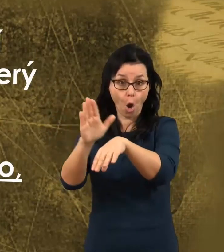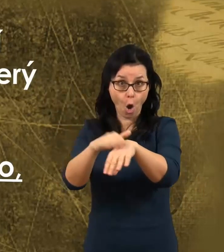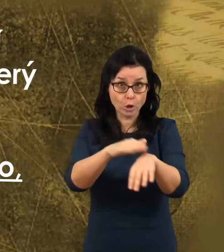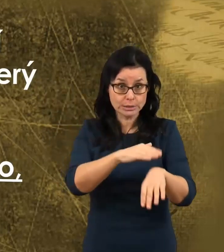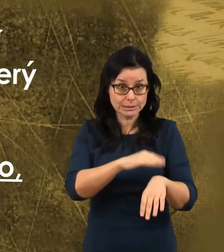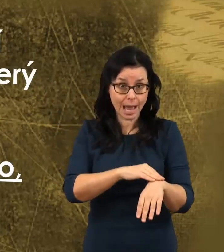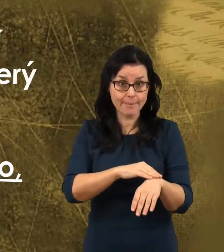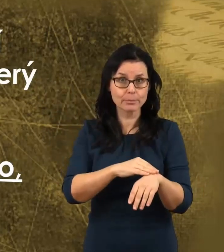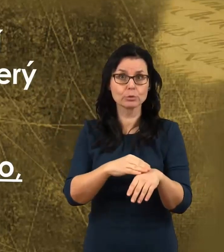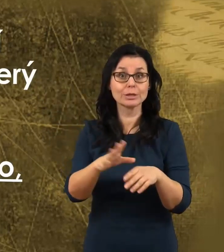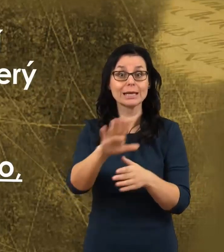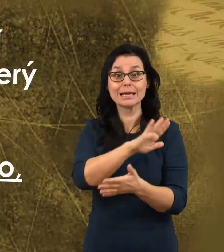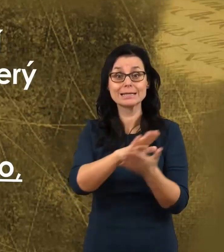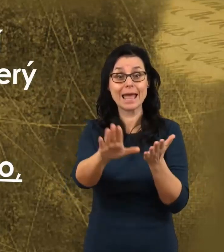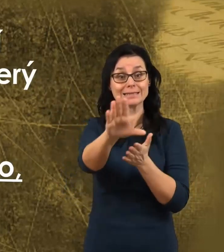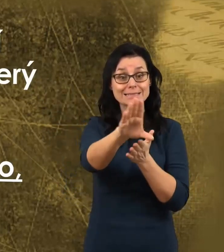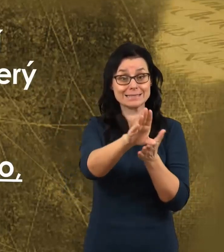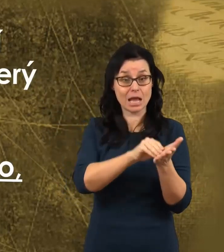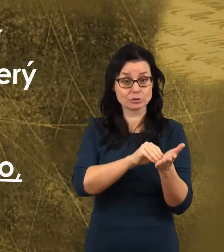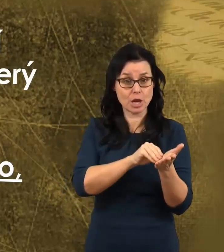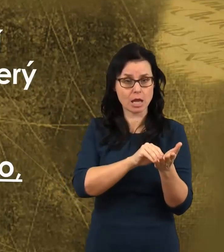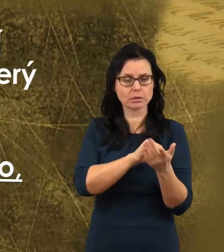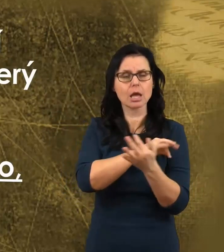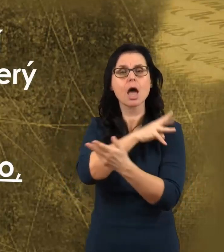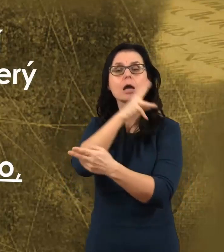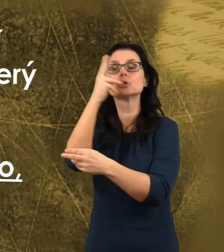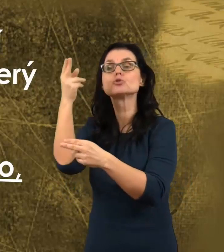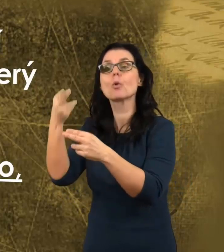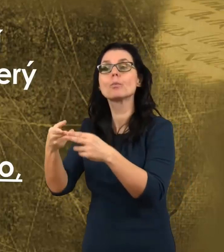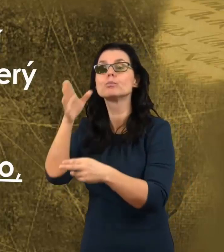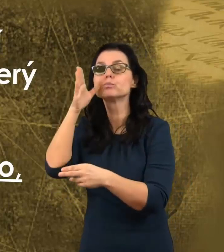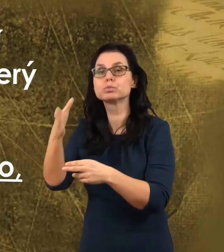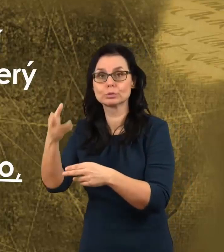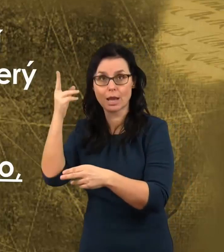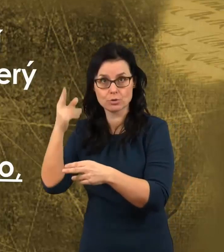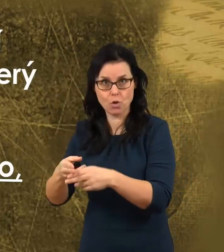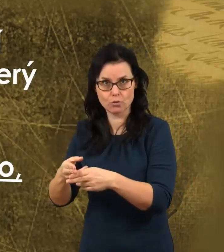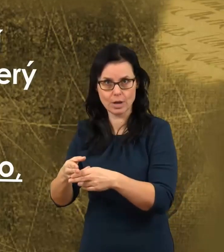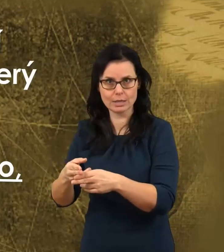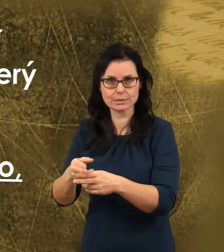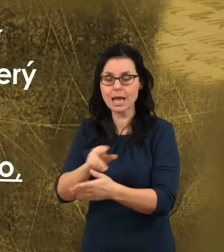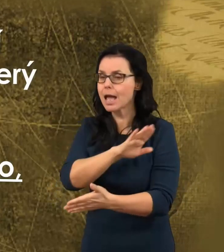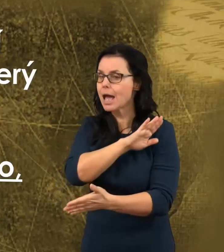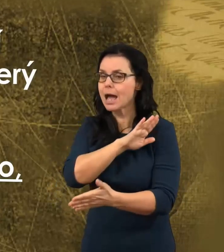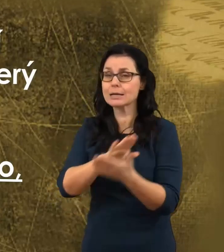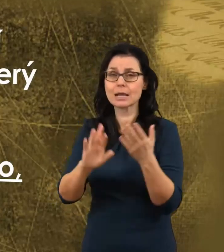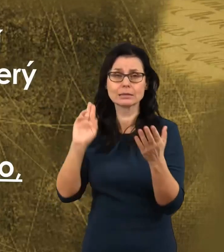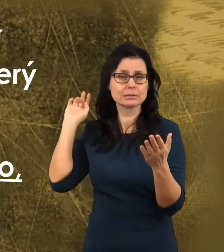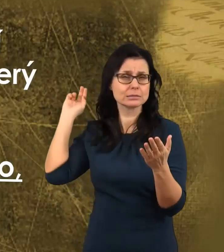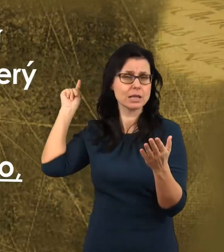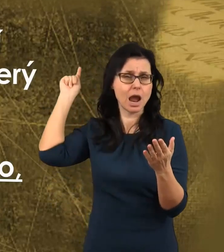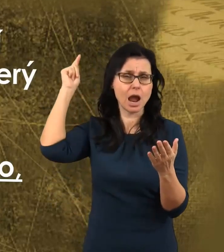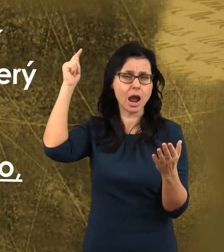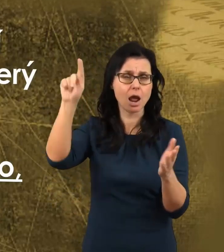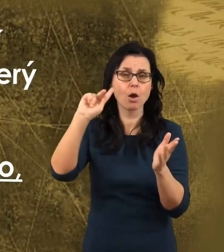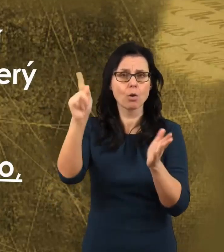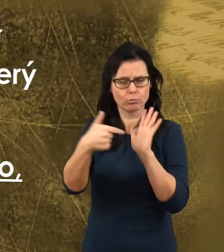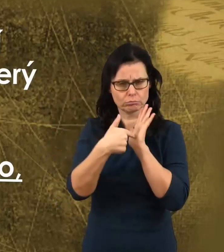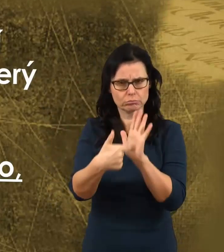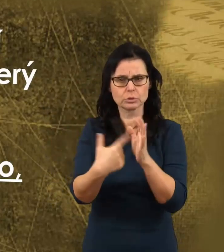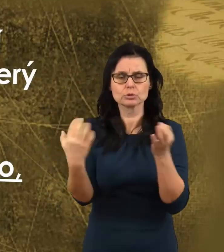při počátku konec a hned zdaleka to, co se ještě nestalo.